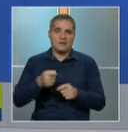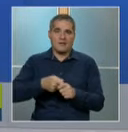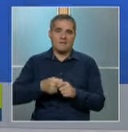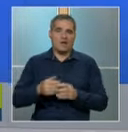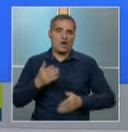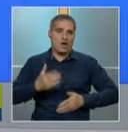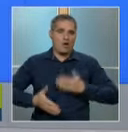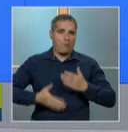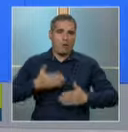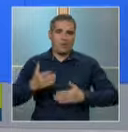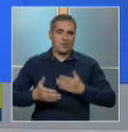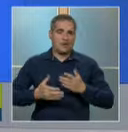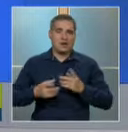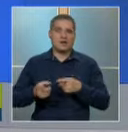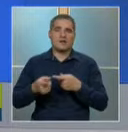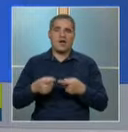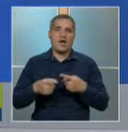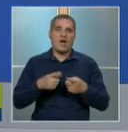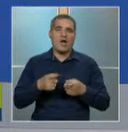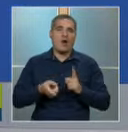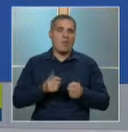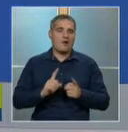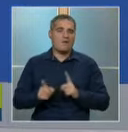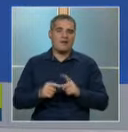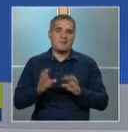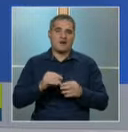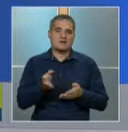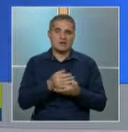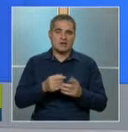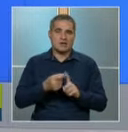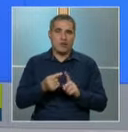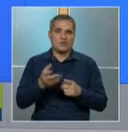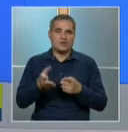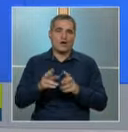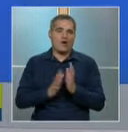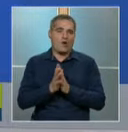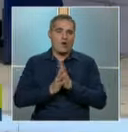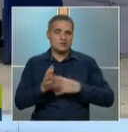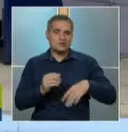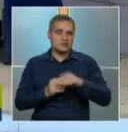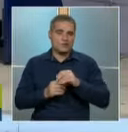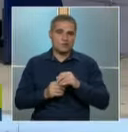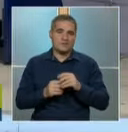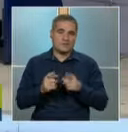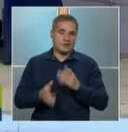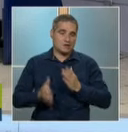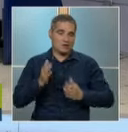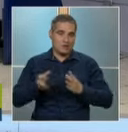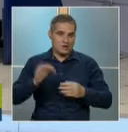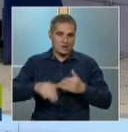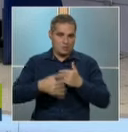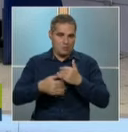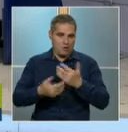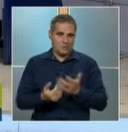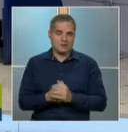създават и роботи, за да могат те да управляват роботите и един вид да се чувстват сякаш пак са част от обществото. Е, тези роботи ще помогнат